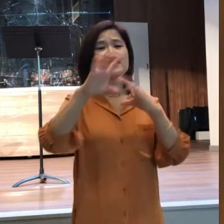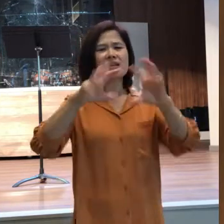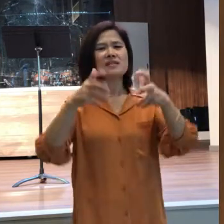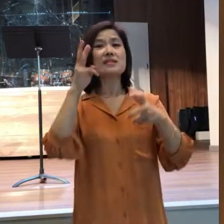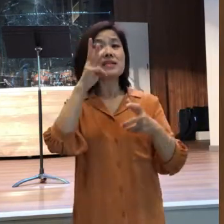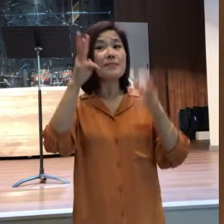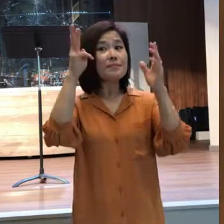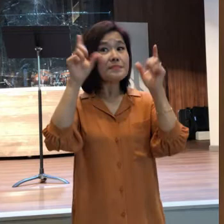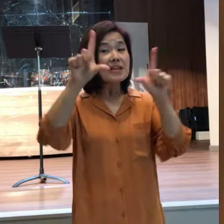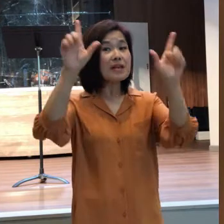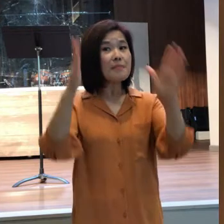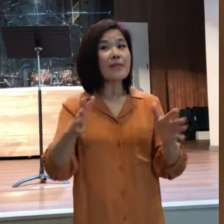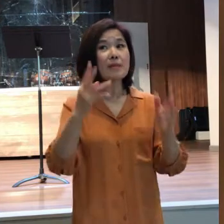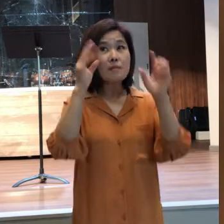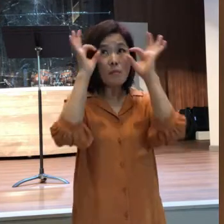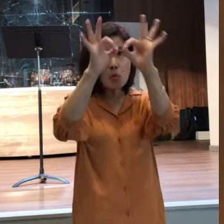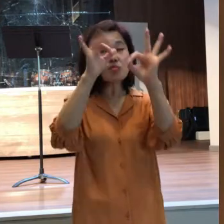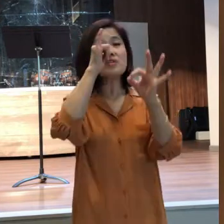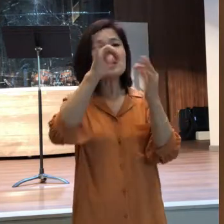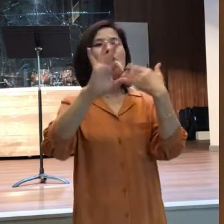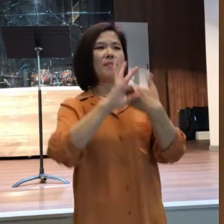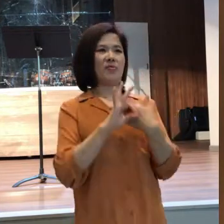세상에서 3일 동안만 볼 수 있다면.